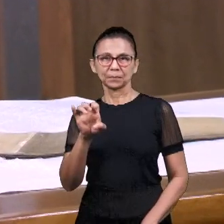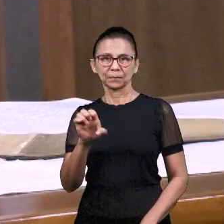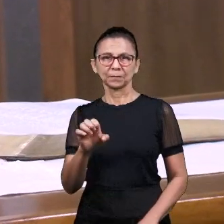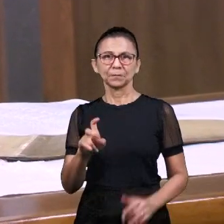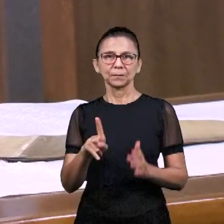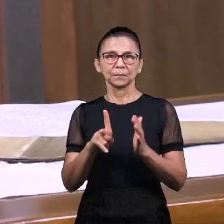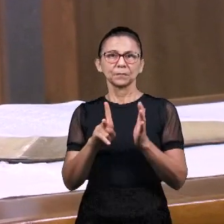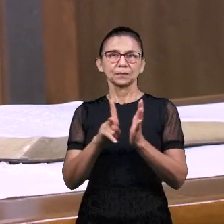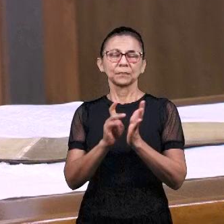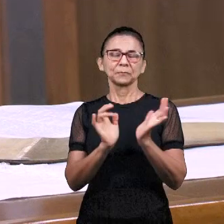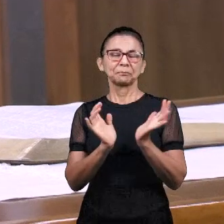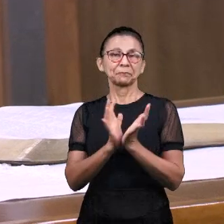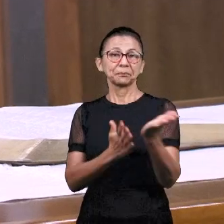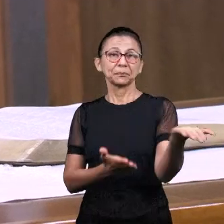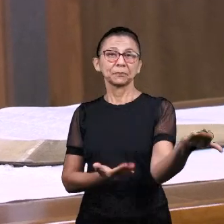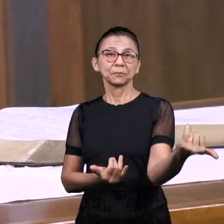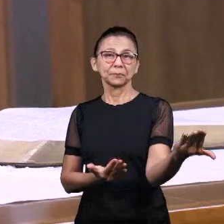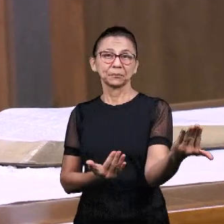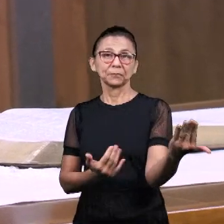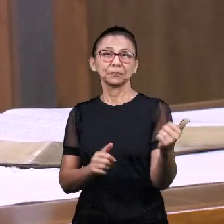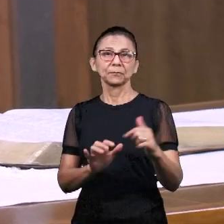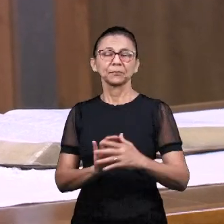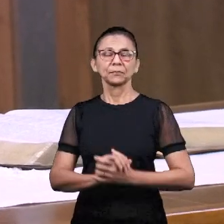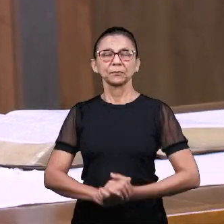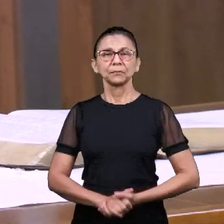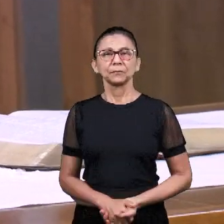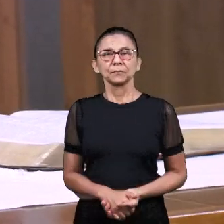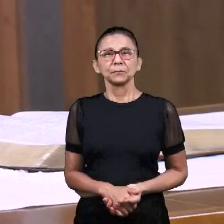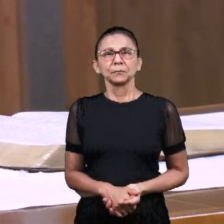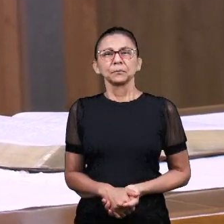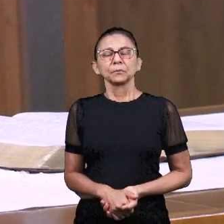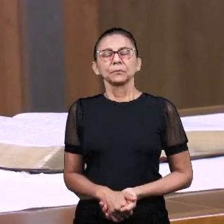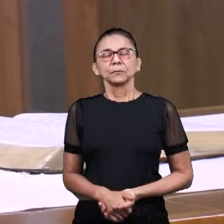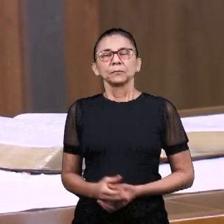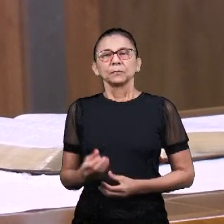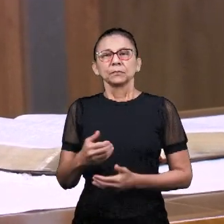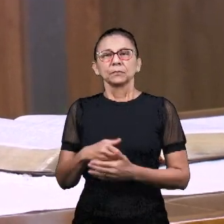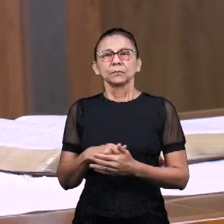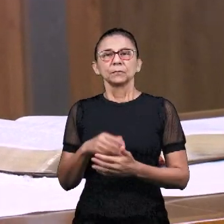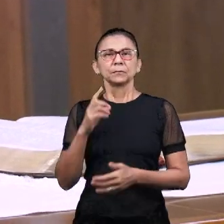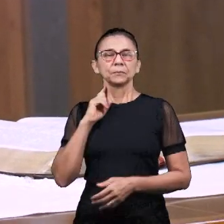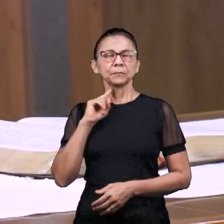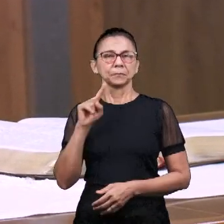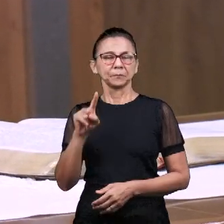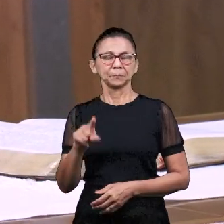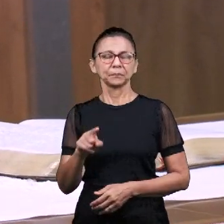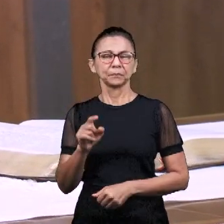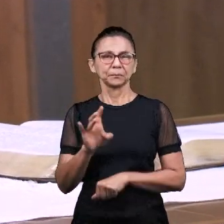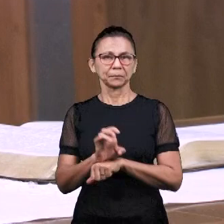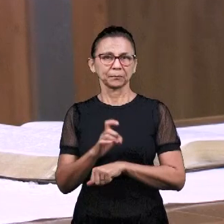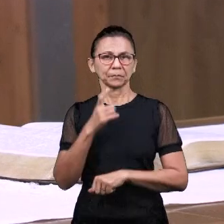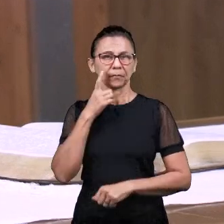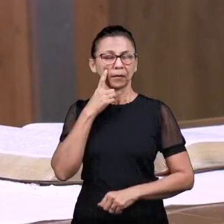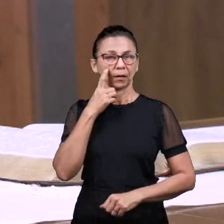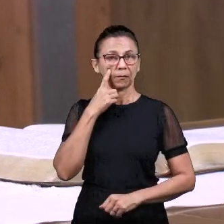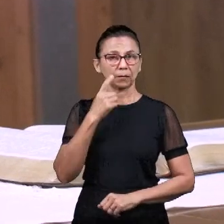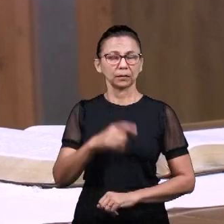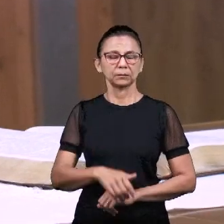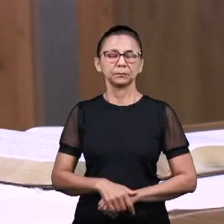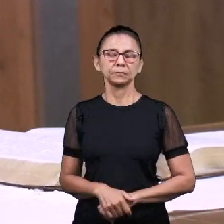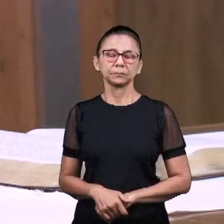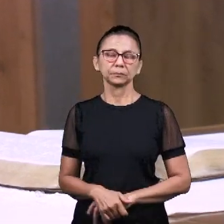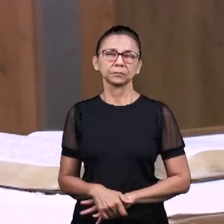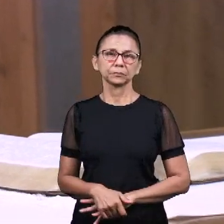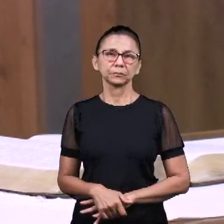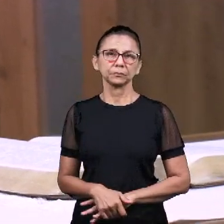l'église de Frei Inocêncio, dans l'État de Minas Gerais. Soyons attentifs aux réponses de nos deux